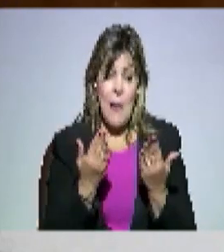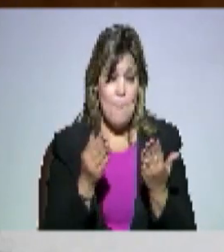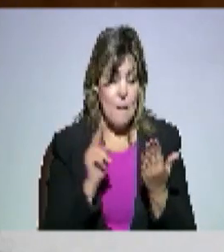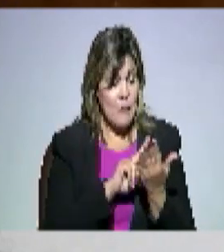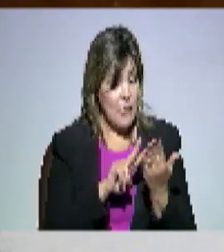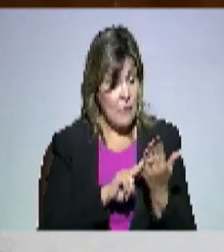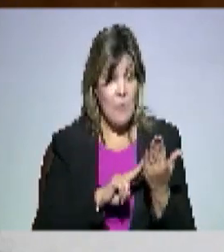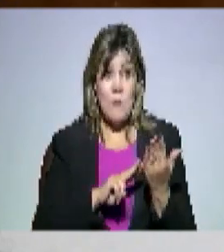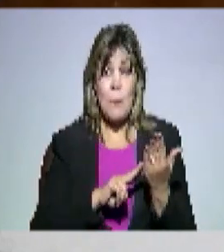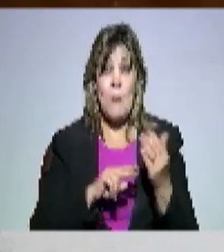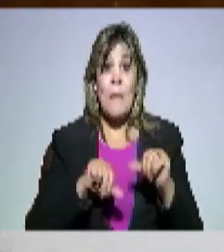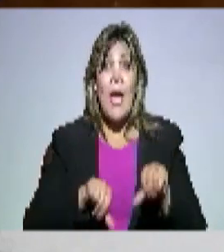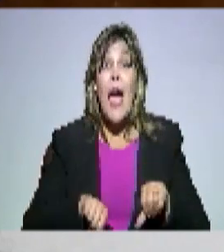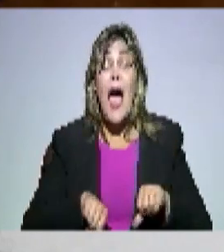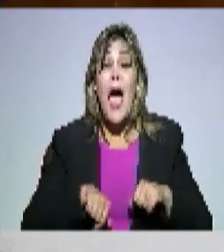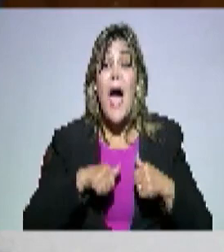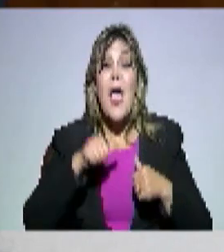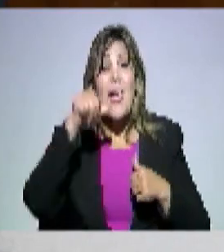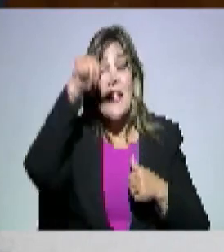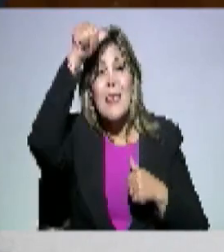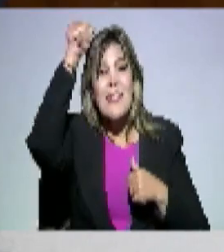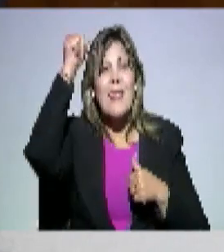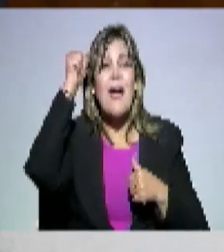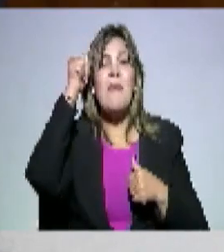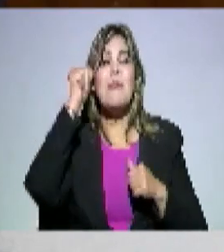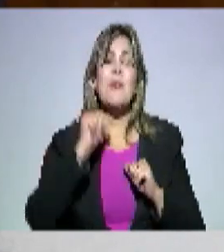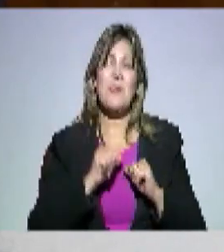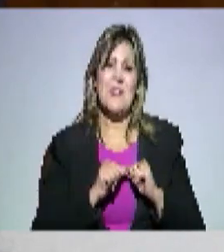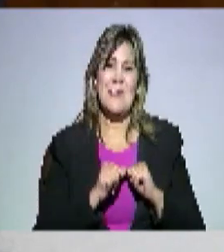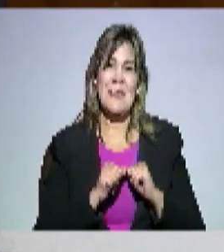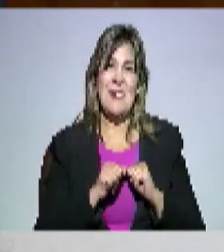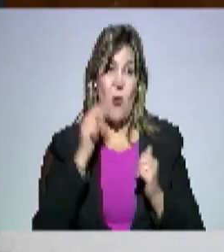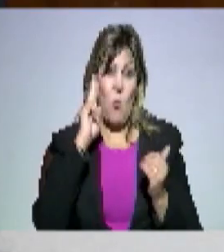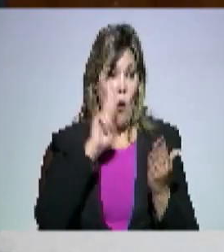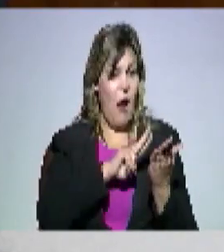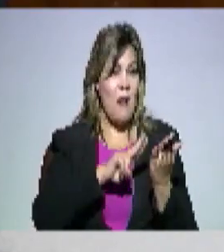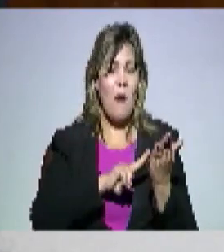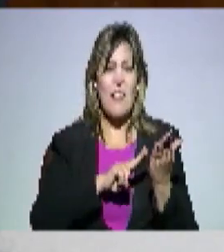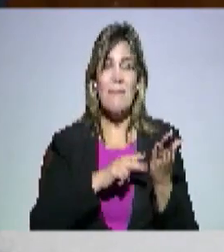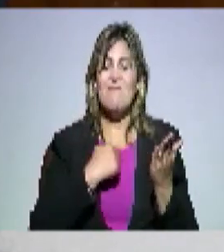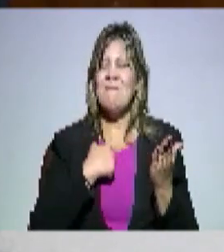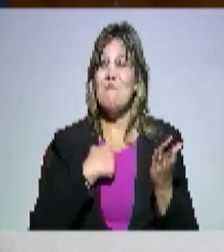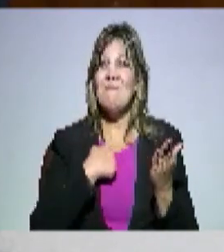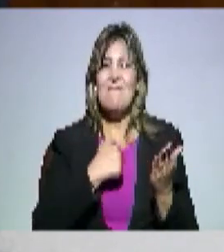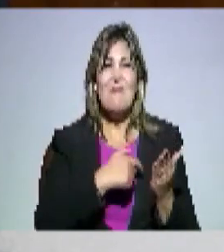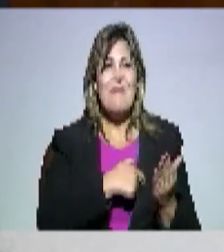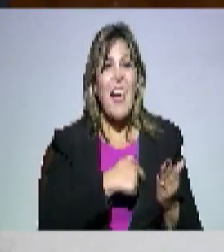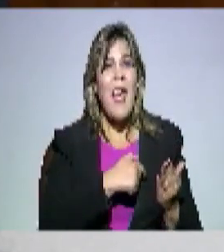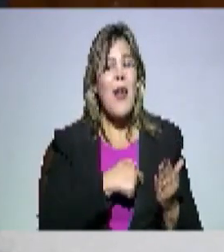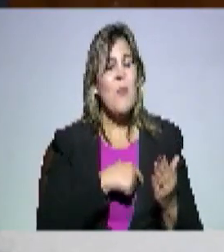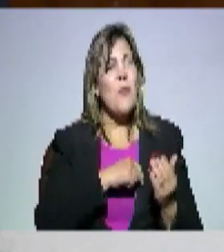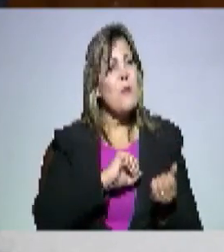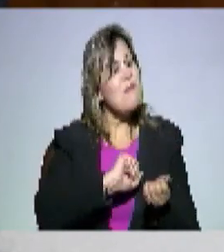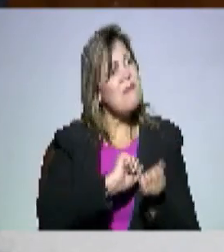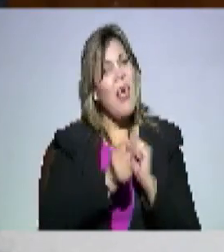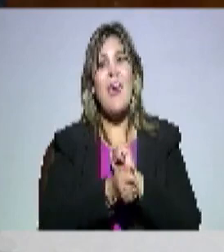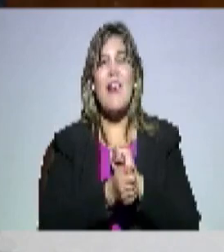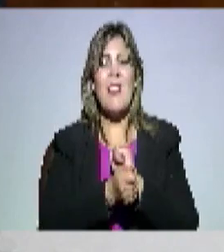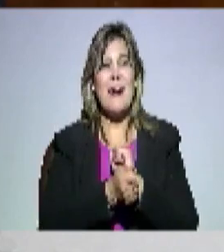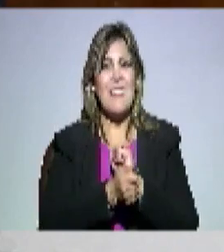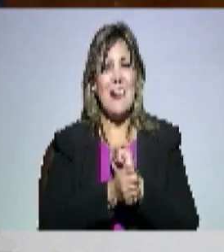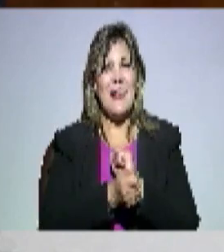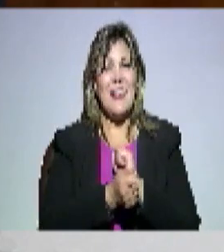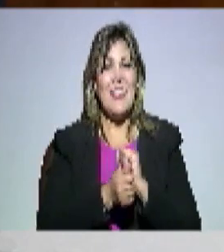انطونيوس اللي كتبها قديس اثناسيوس الرسولي سيره انطونيوس بقلم اثناسيوس